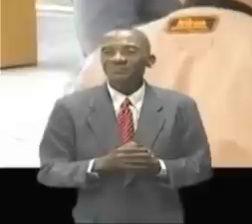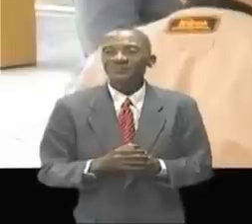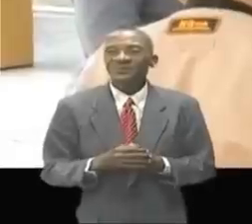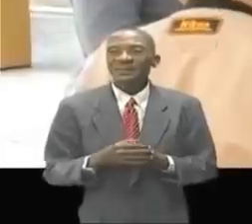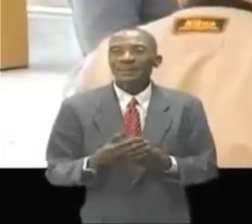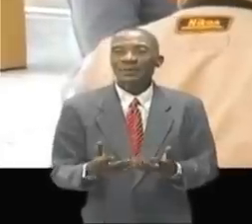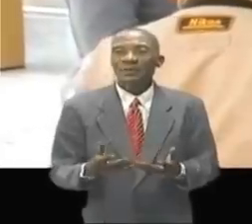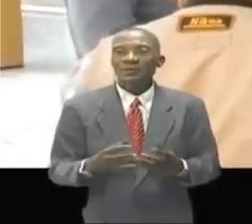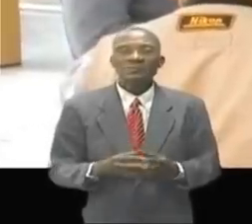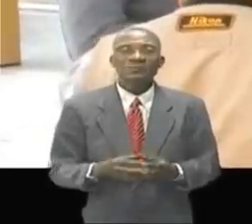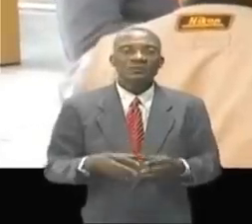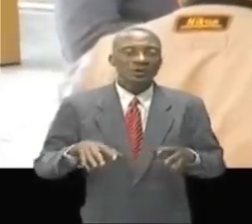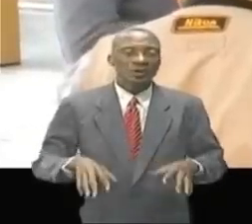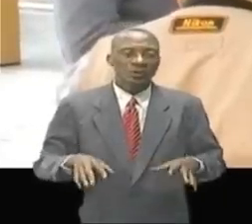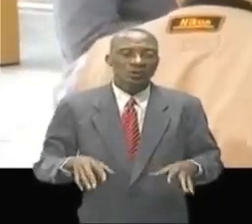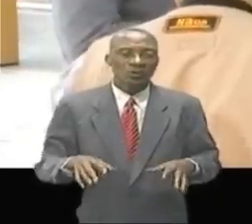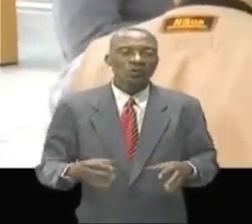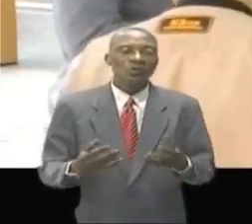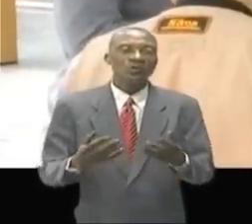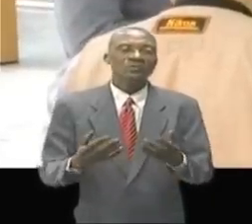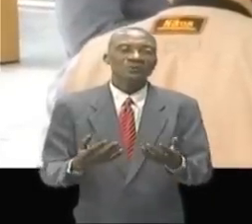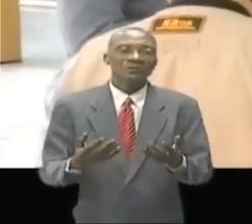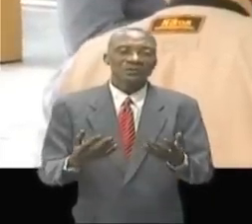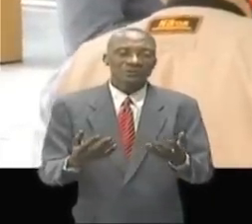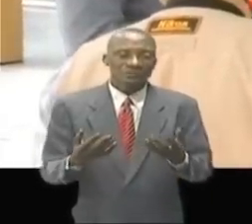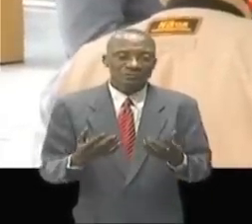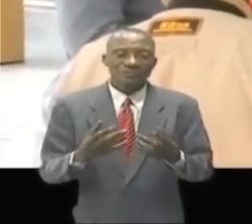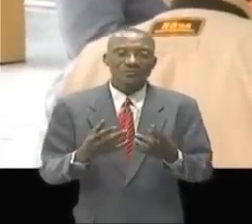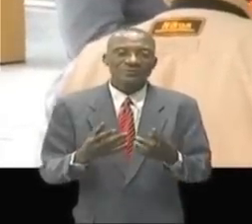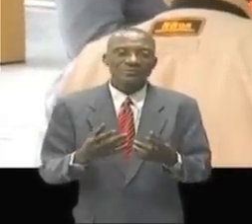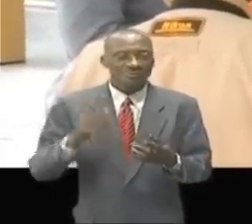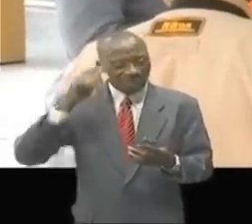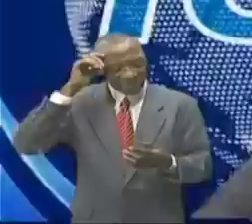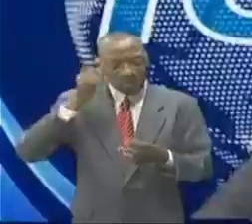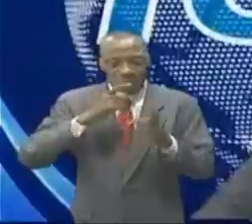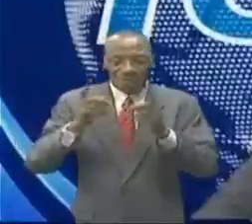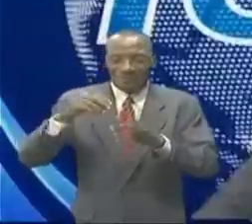savoir celui de Nairobi et de Luanda, a rappelé le ministre Guy.